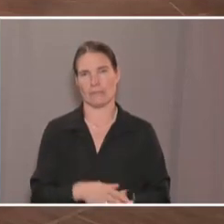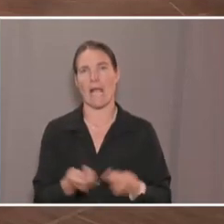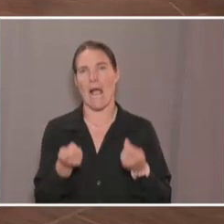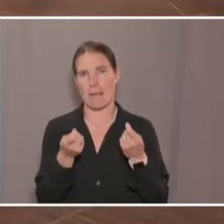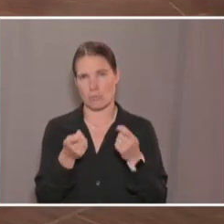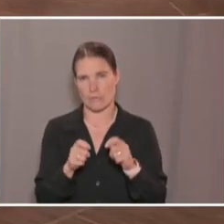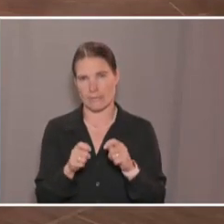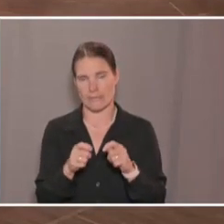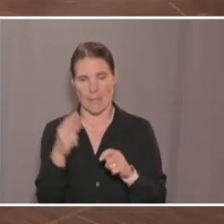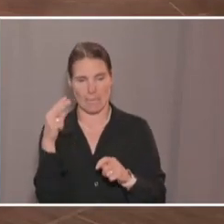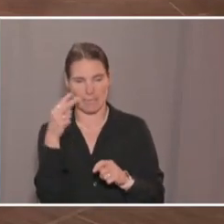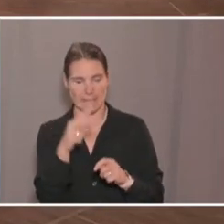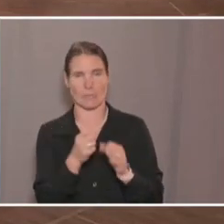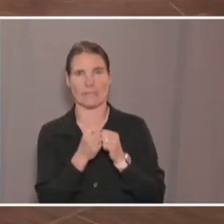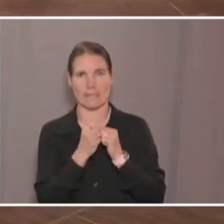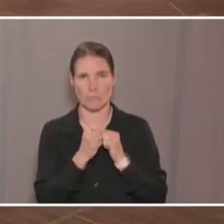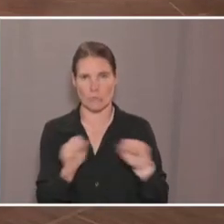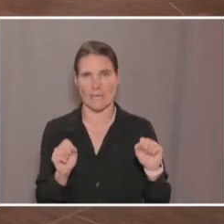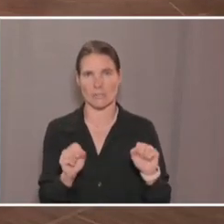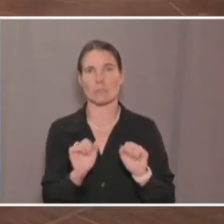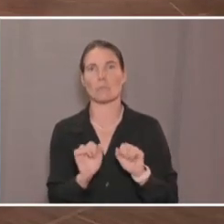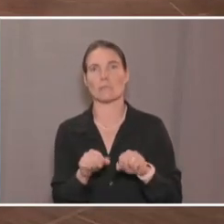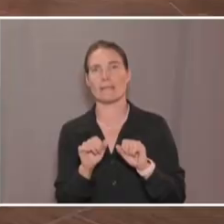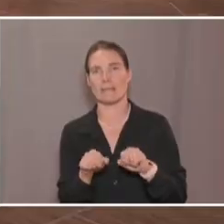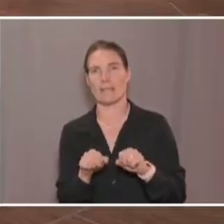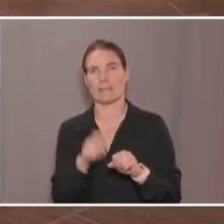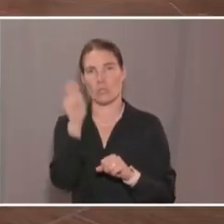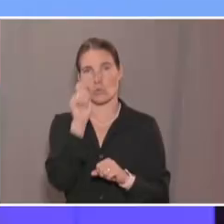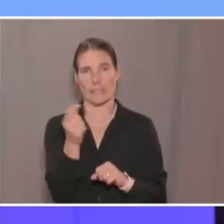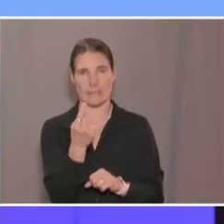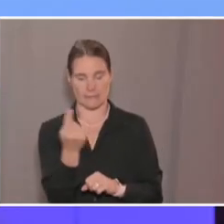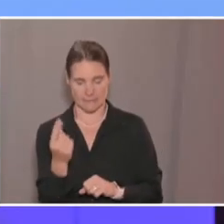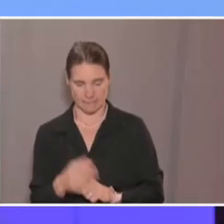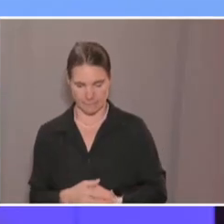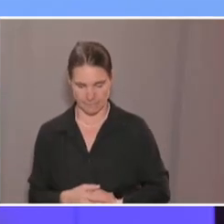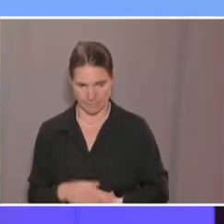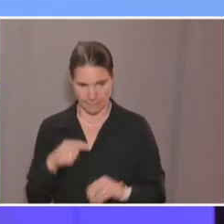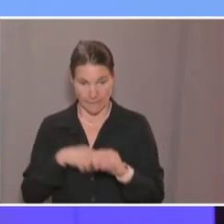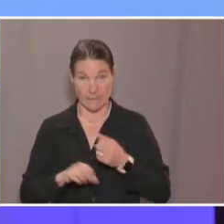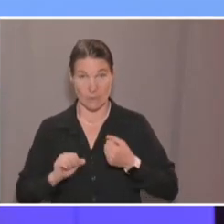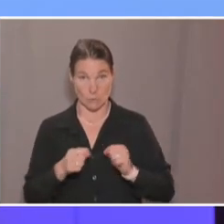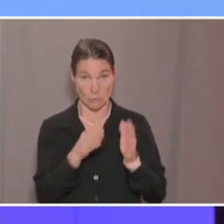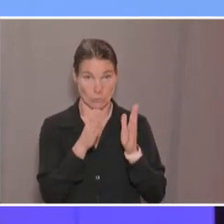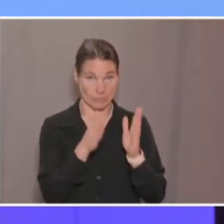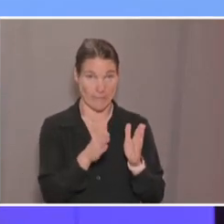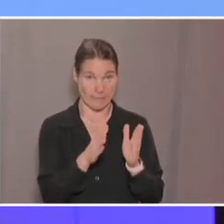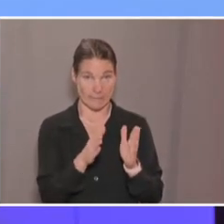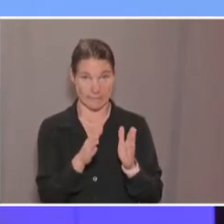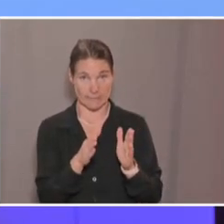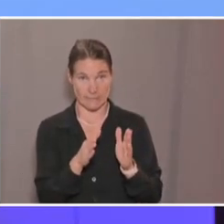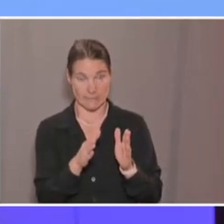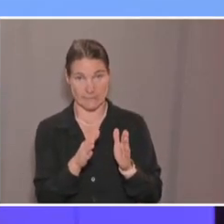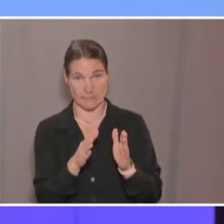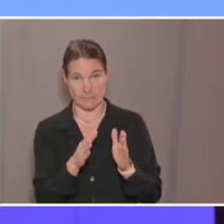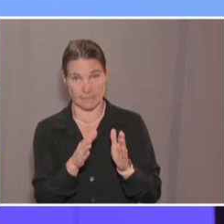Abschließend ein Blick auf die demokratischen Potenziale der Studierenden. In der Gründungsphase hatten sie höhere Hürden